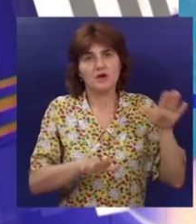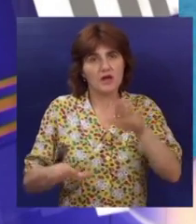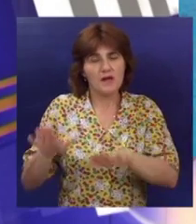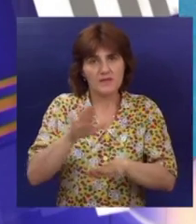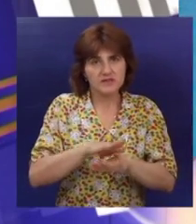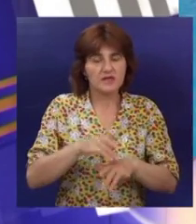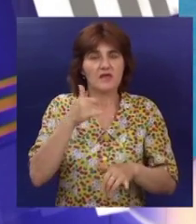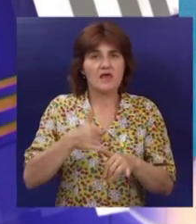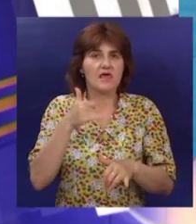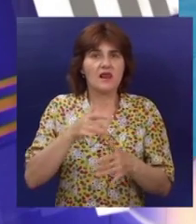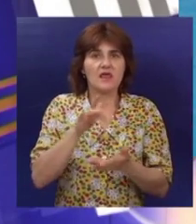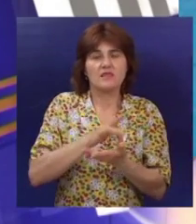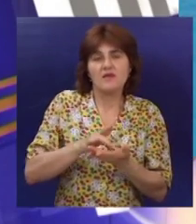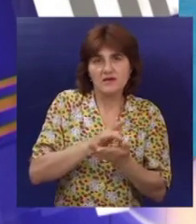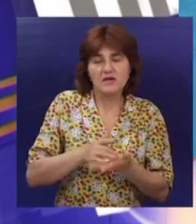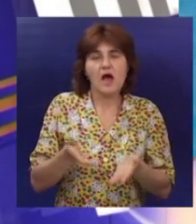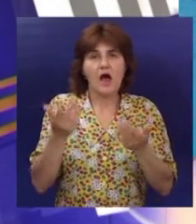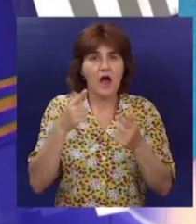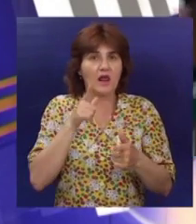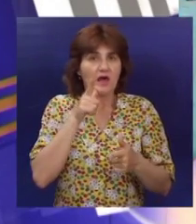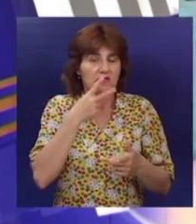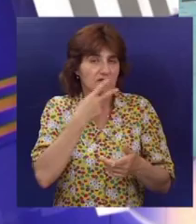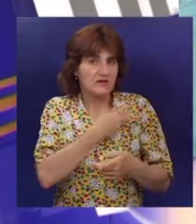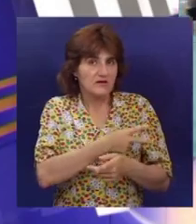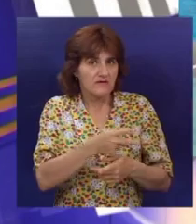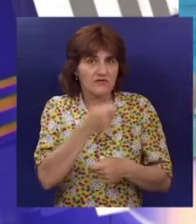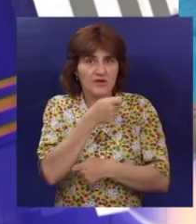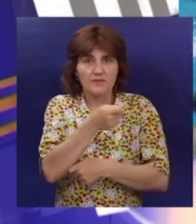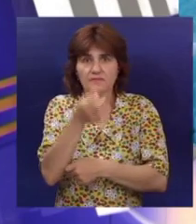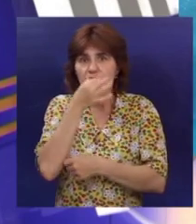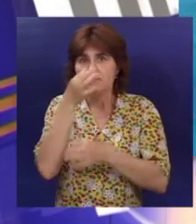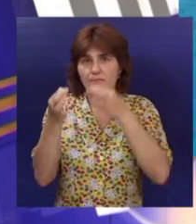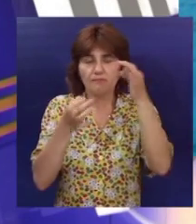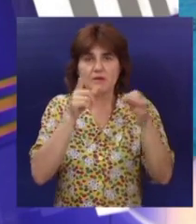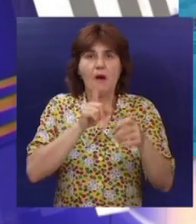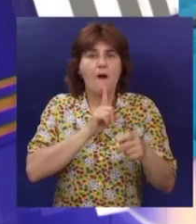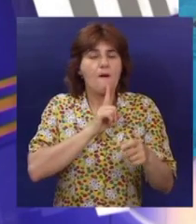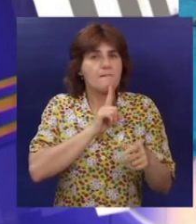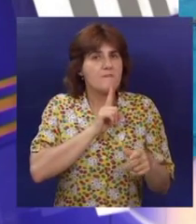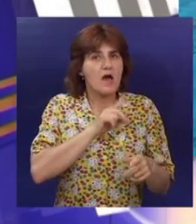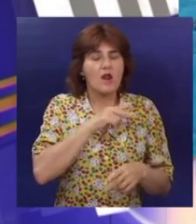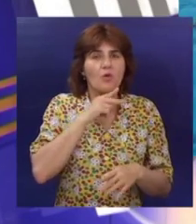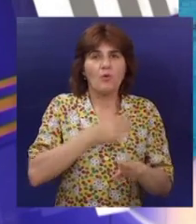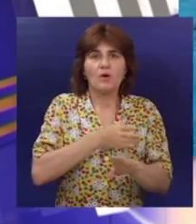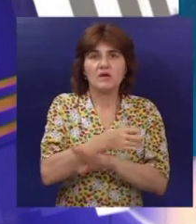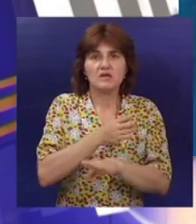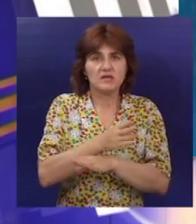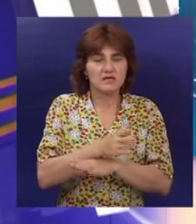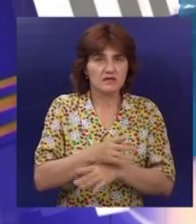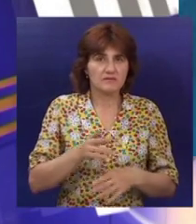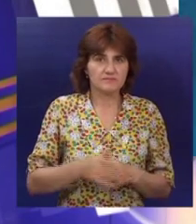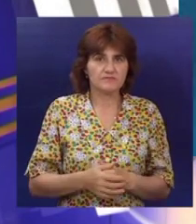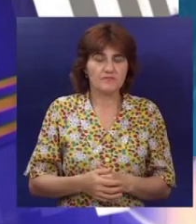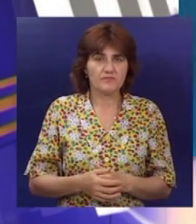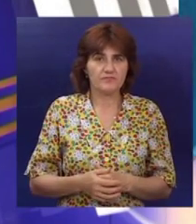od gradskih bazena ili veštačkih jezera, ali ako je suditi po anketiranim građanima, malo ko od njih posećuje